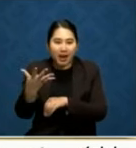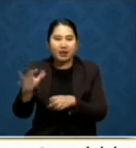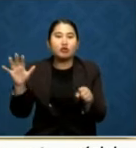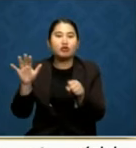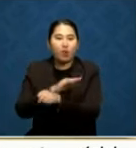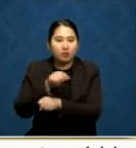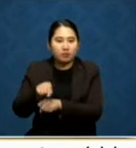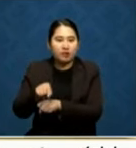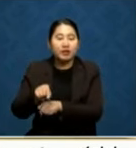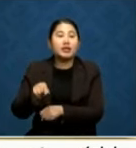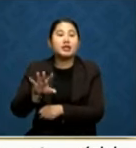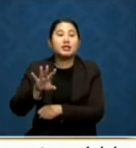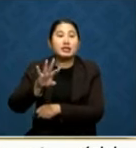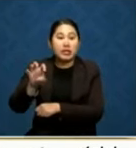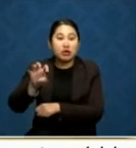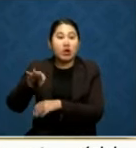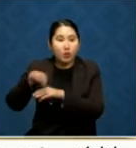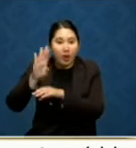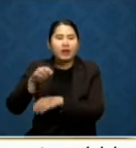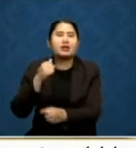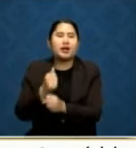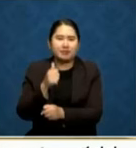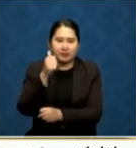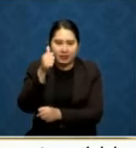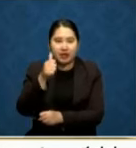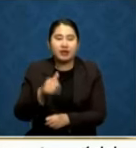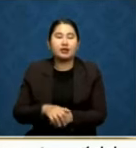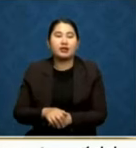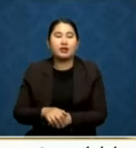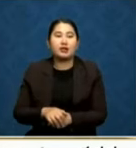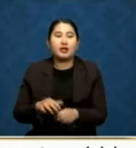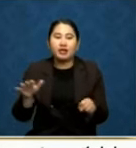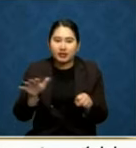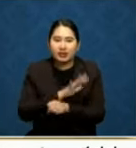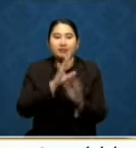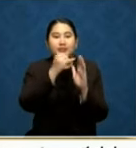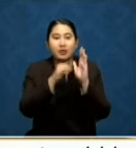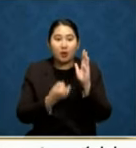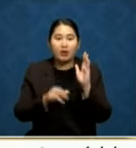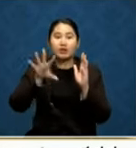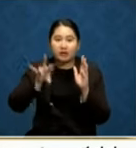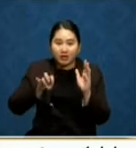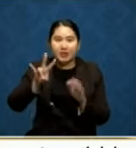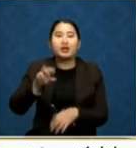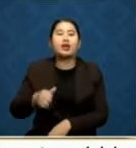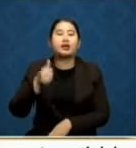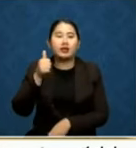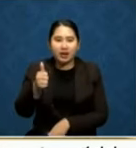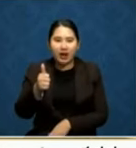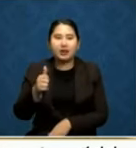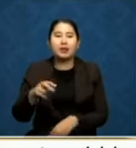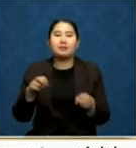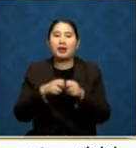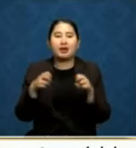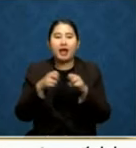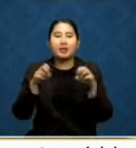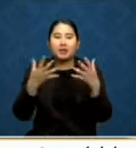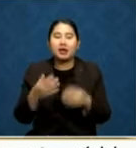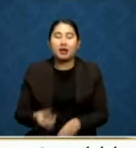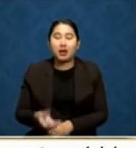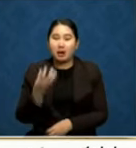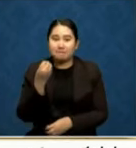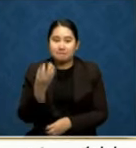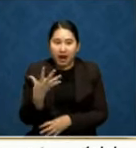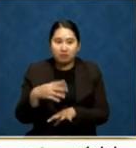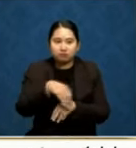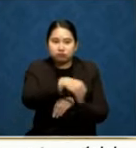400 บวองคกรก็ได้ครอบคุม 77 จงหวัก็ได้ปริมาณมันสร